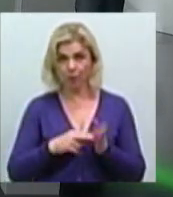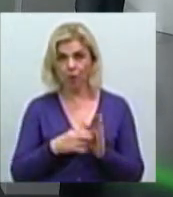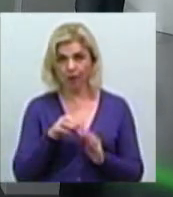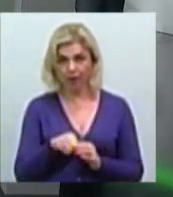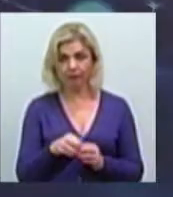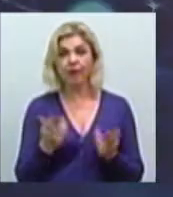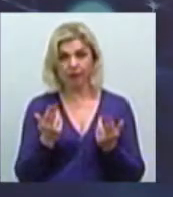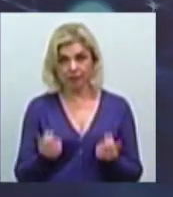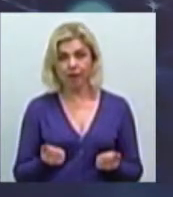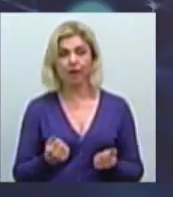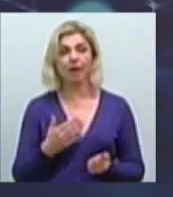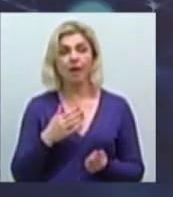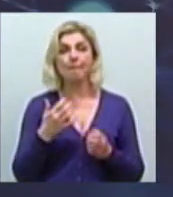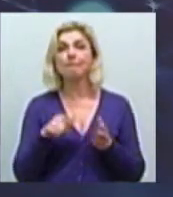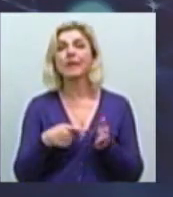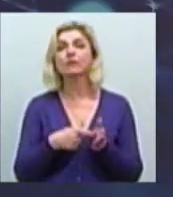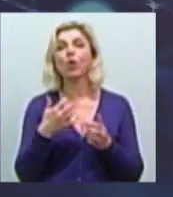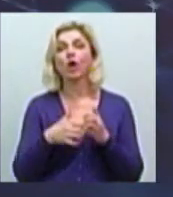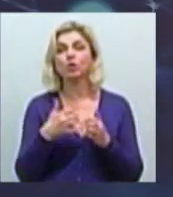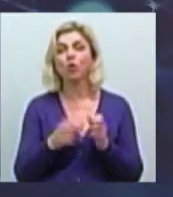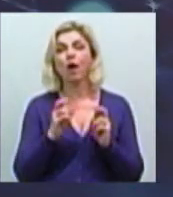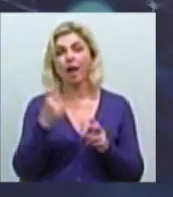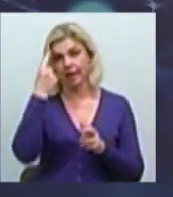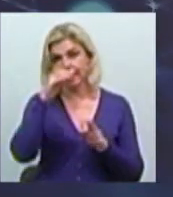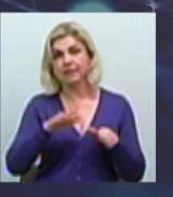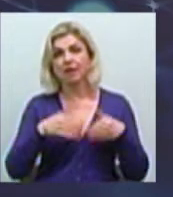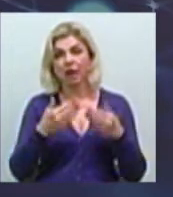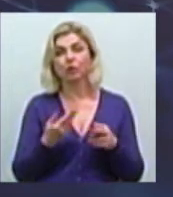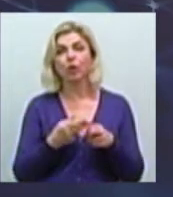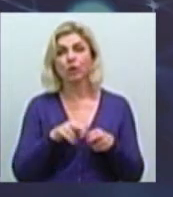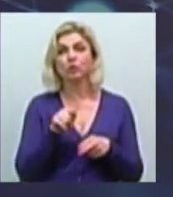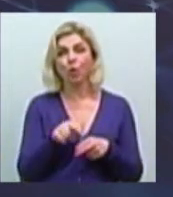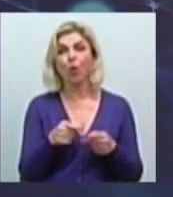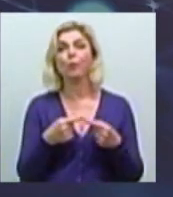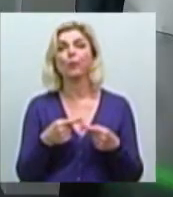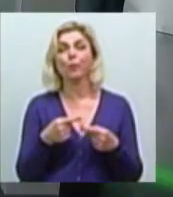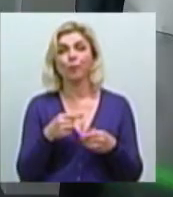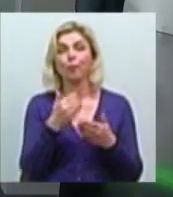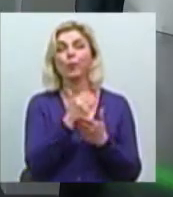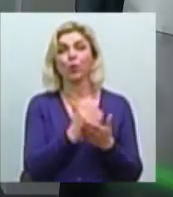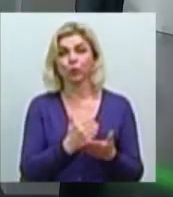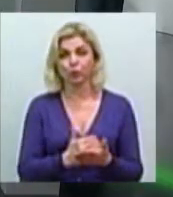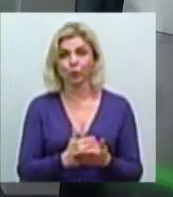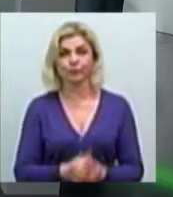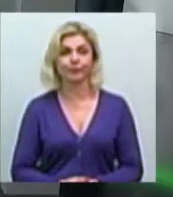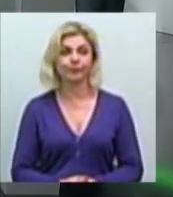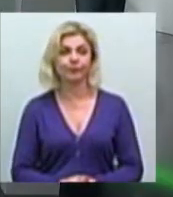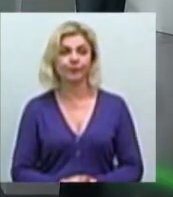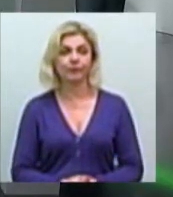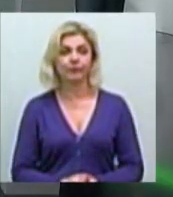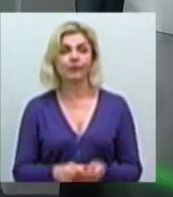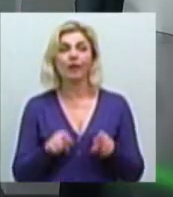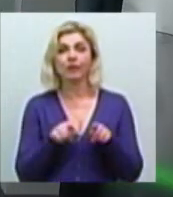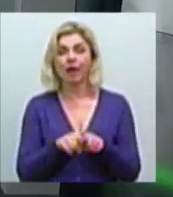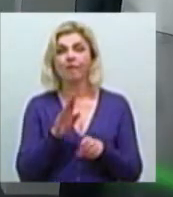Так, місто Херсон, воно як ініціатором розробки цього продукту, та також в